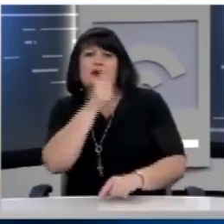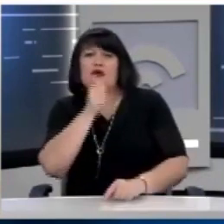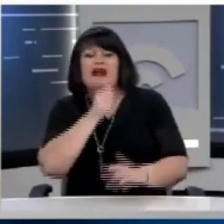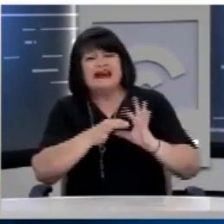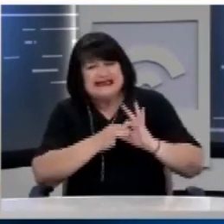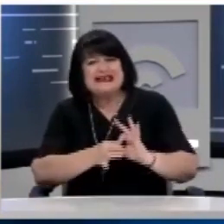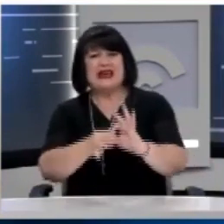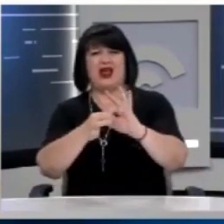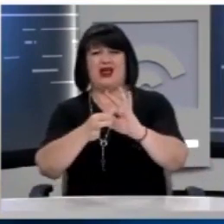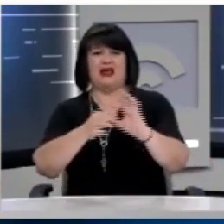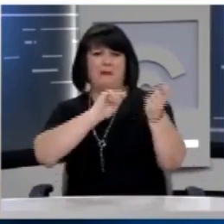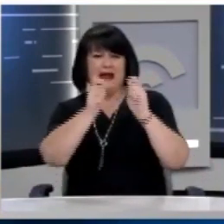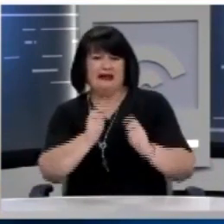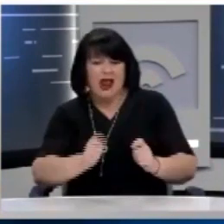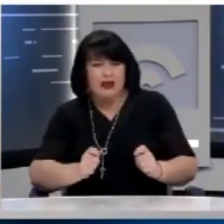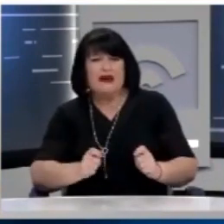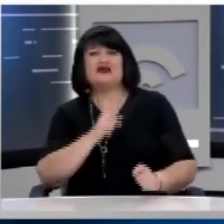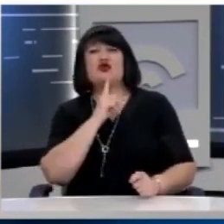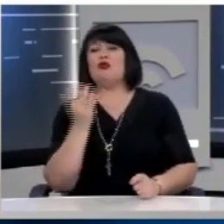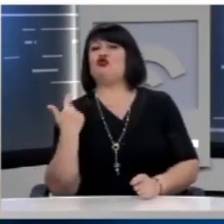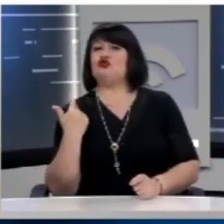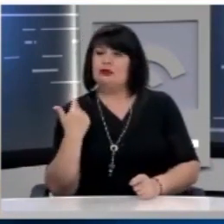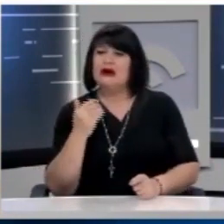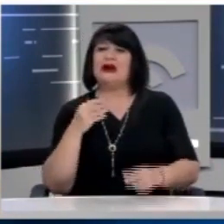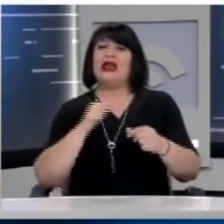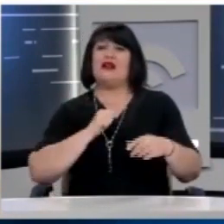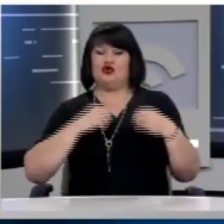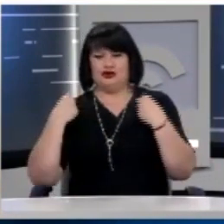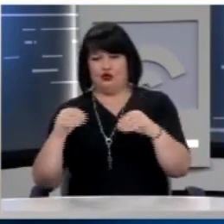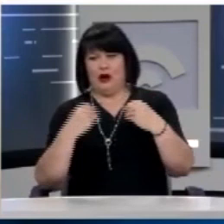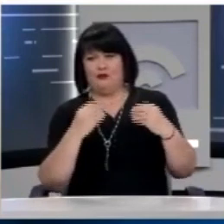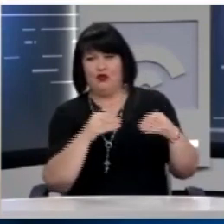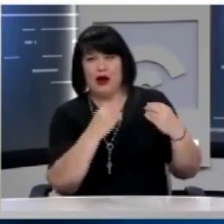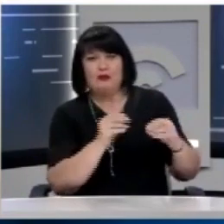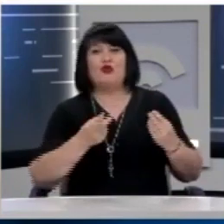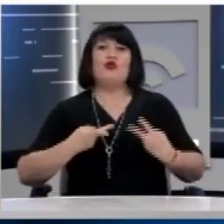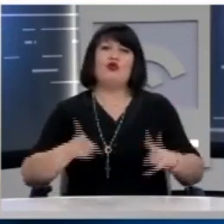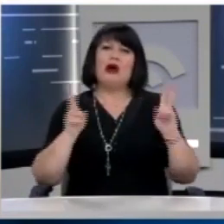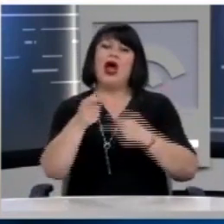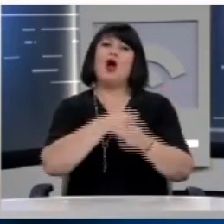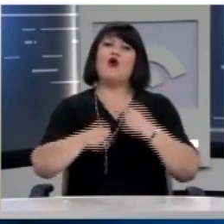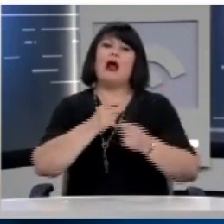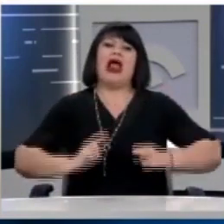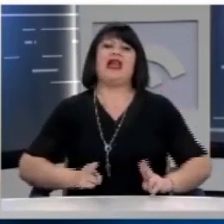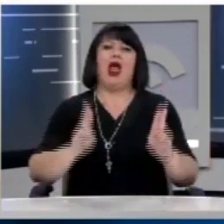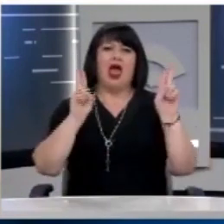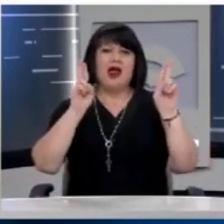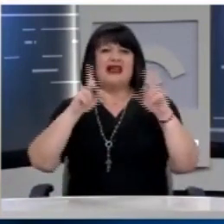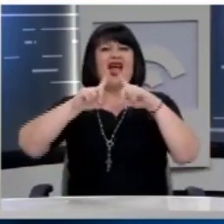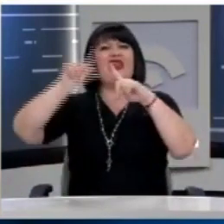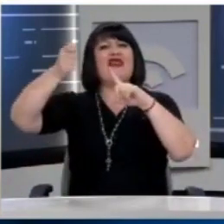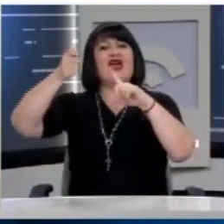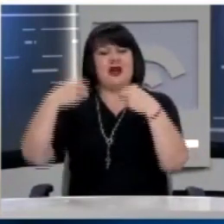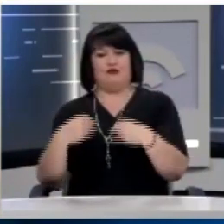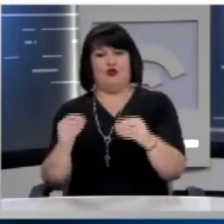συνέχιση των αντιδραστικών μεταρρυθμίσεων, όπως η επιτάχυση των ιδιωτικοποιήσεων, της απελευθέρωσης της αγοράς ενέργειας με τη ΔΕΗ